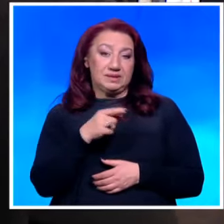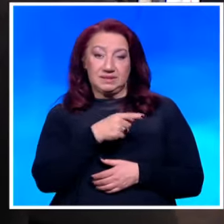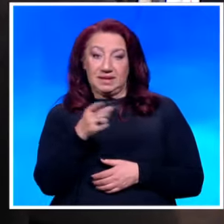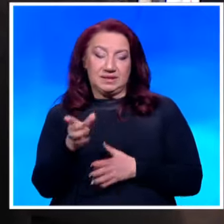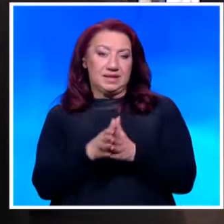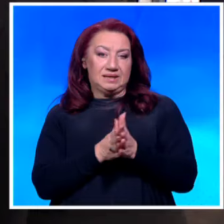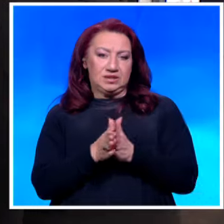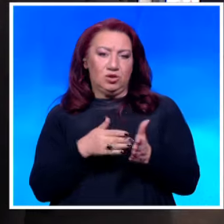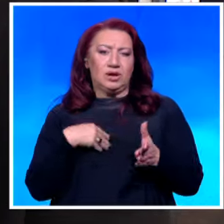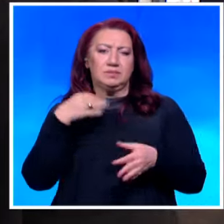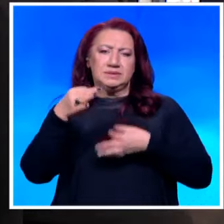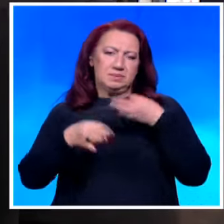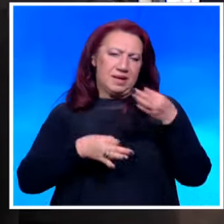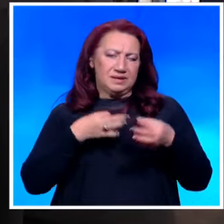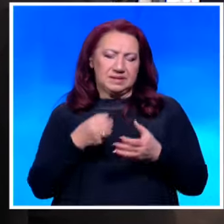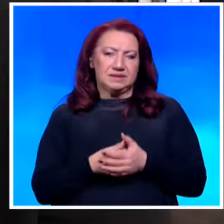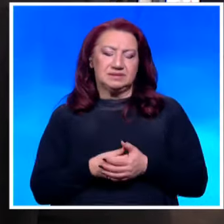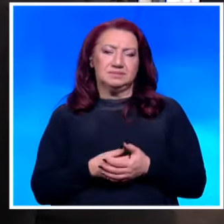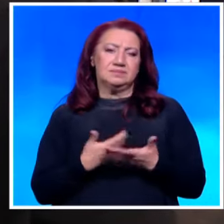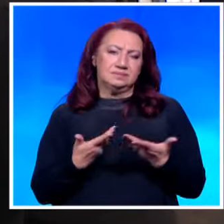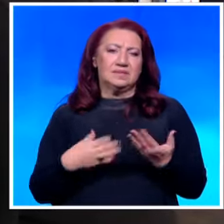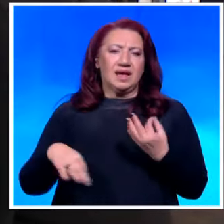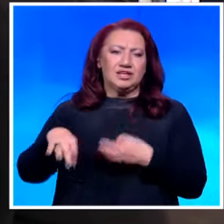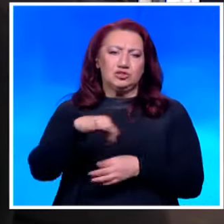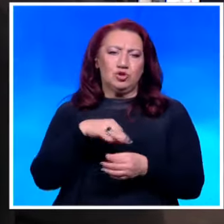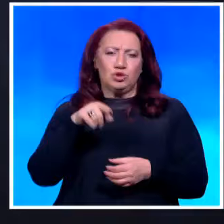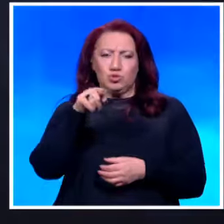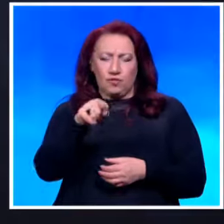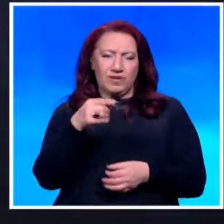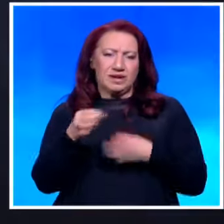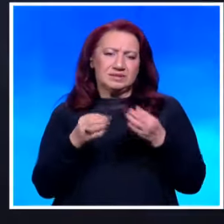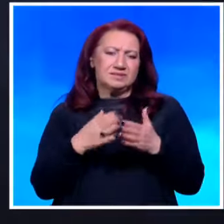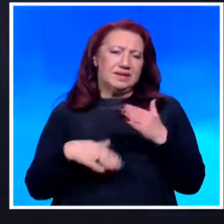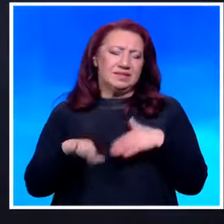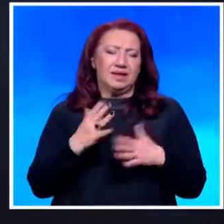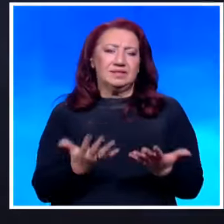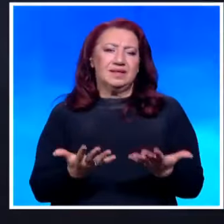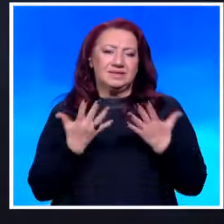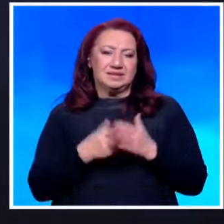сме разказали, а сигурно с историите, които вашата телевизия разказва, те са хиляди. Браве!